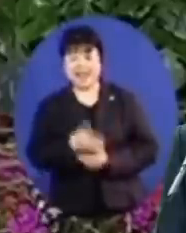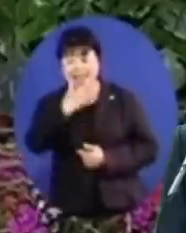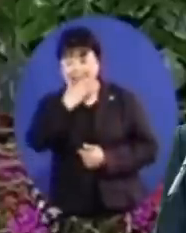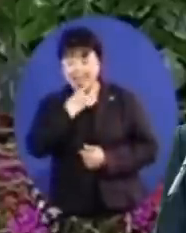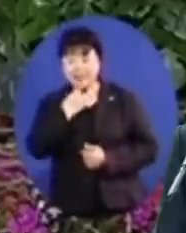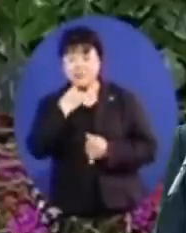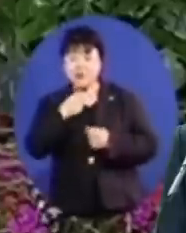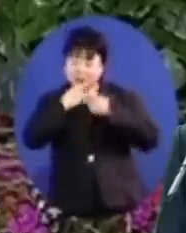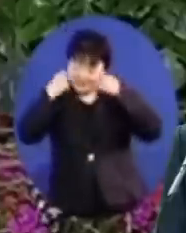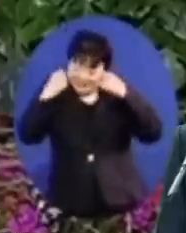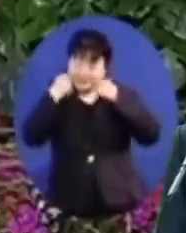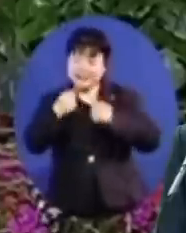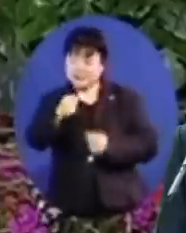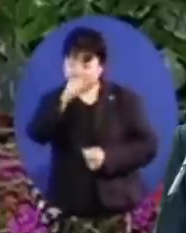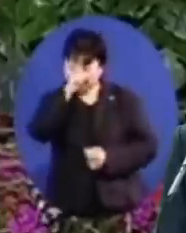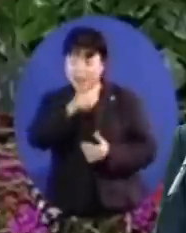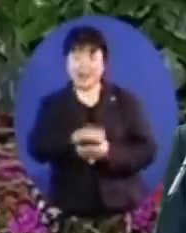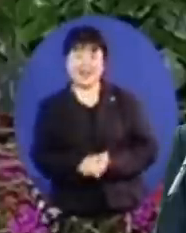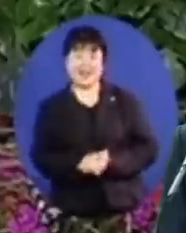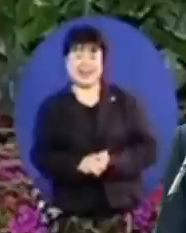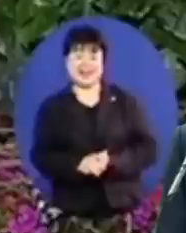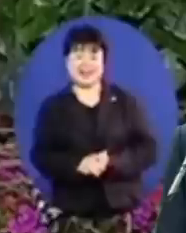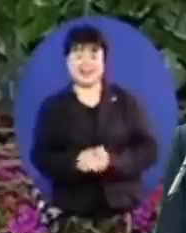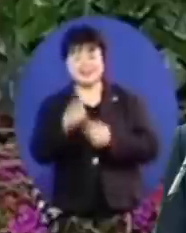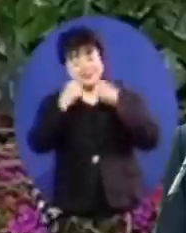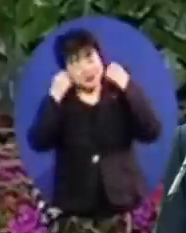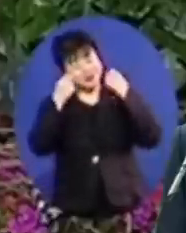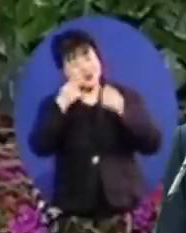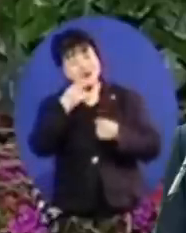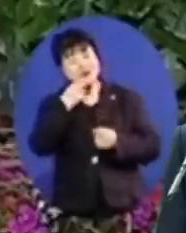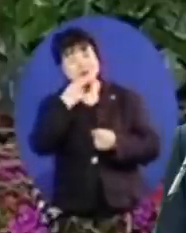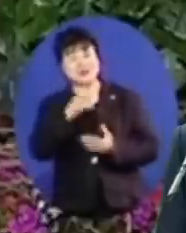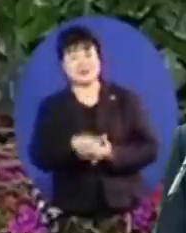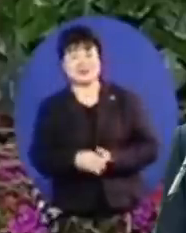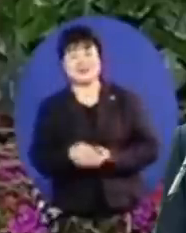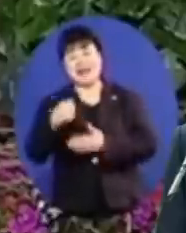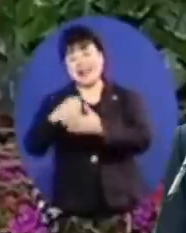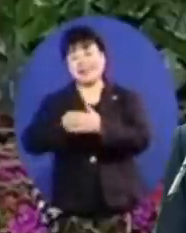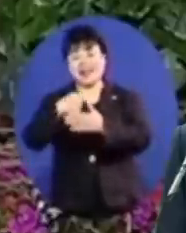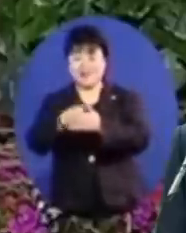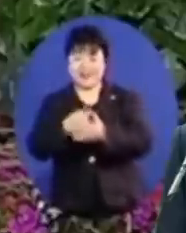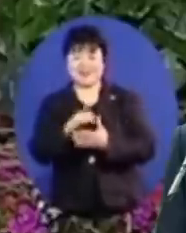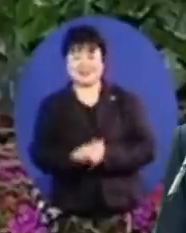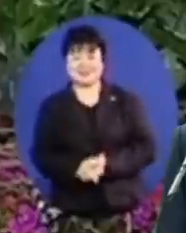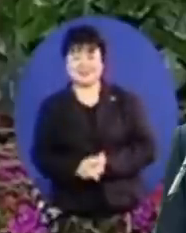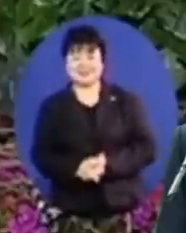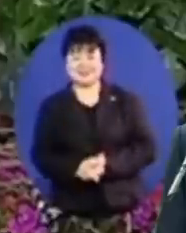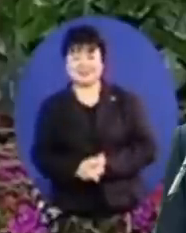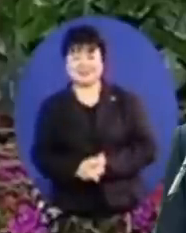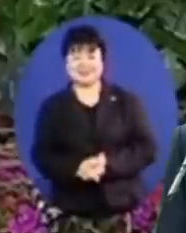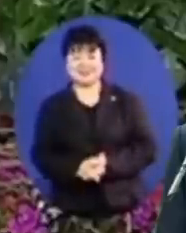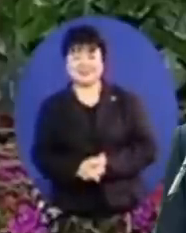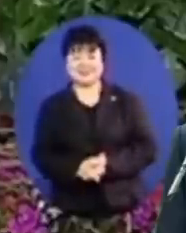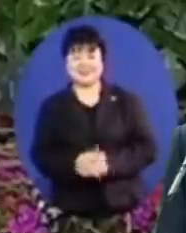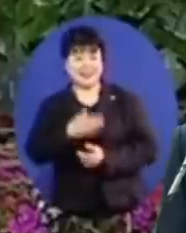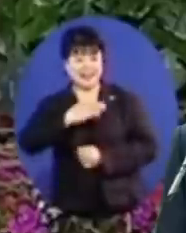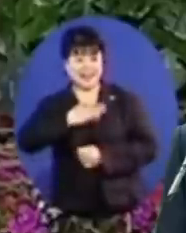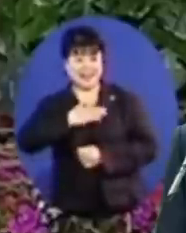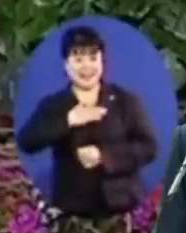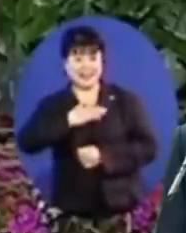행복하고 즐거웠던 순간을 떠올리며 미소 짓지 못할 때 이들은 가장 안타까워했다는 것입니다. 내가